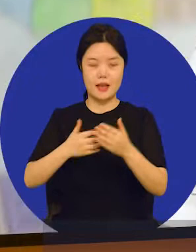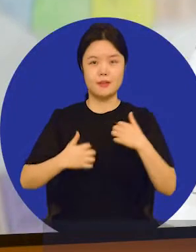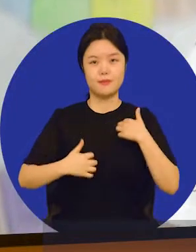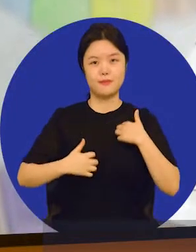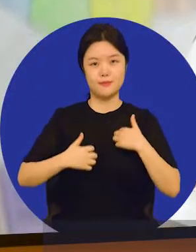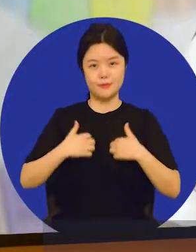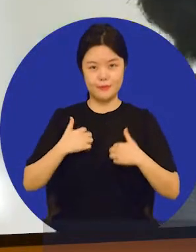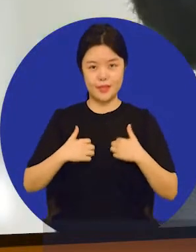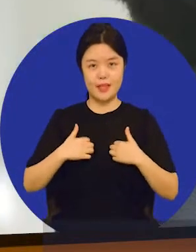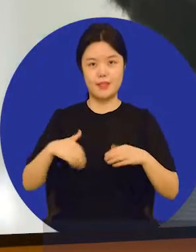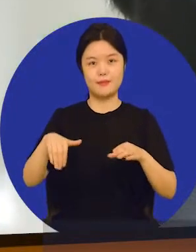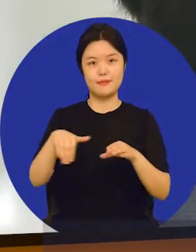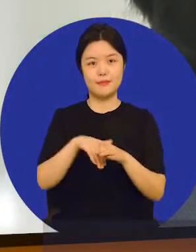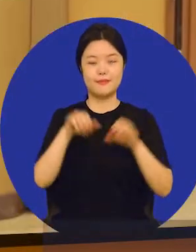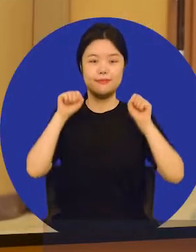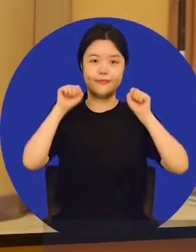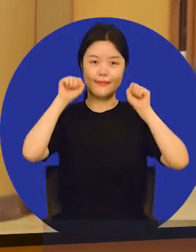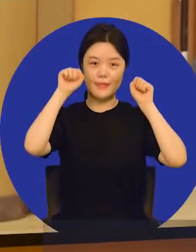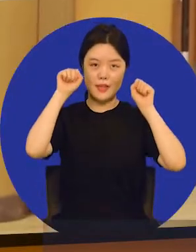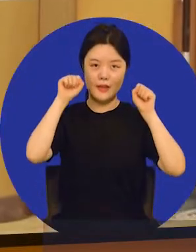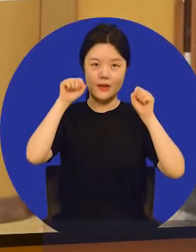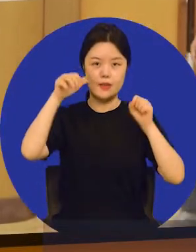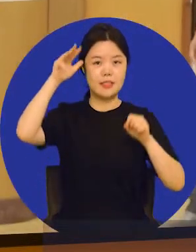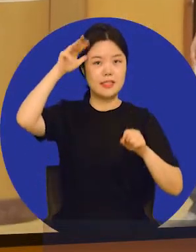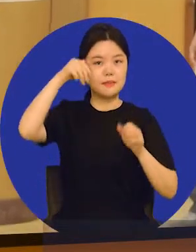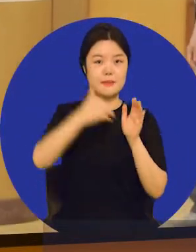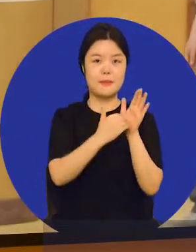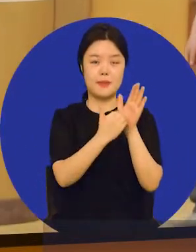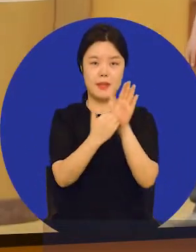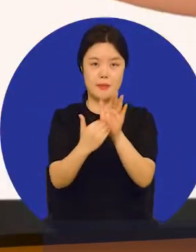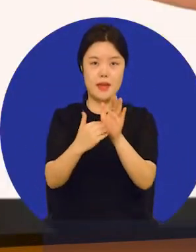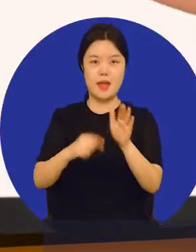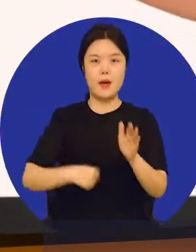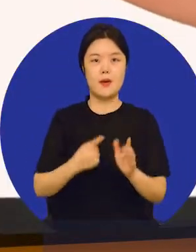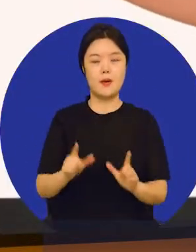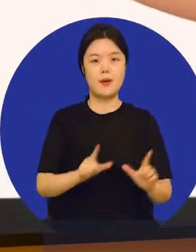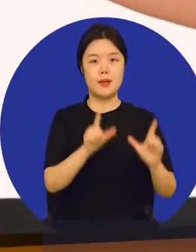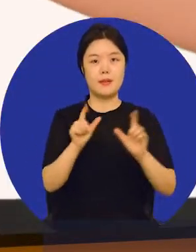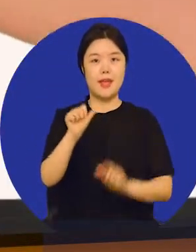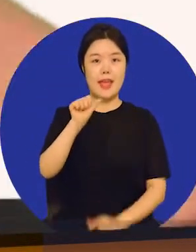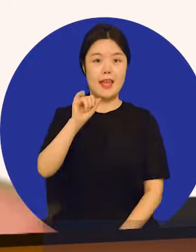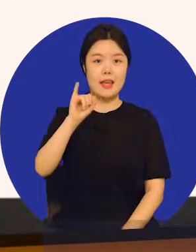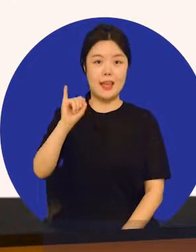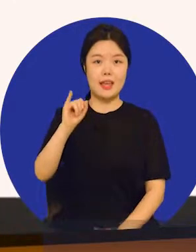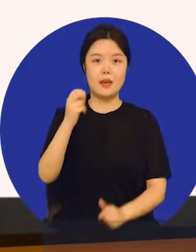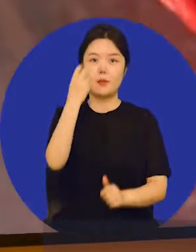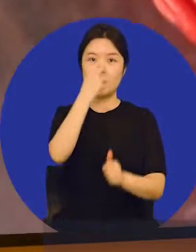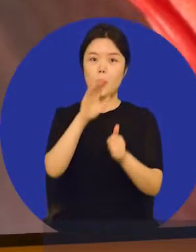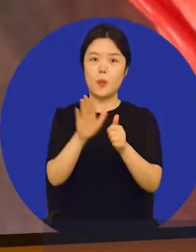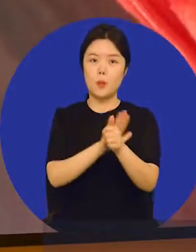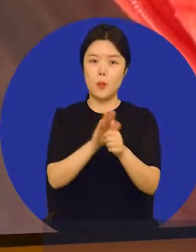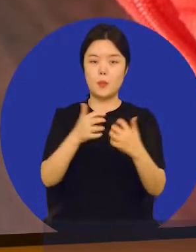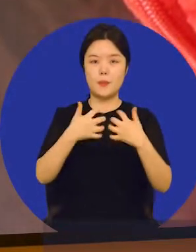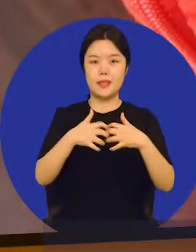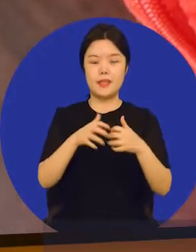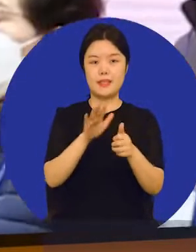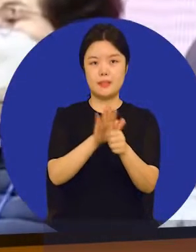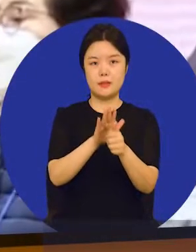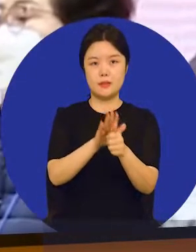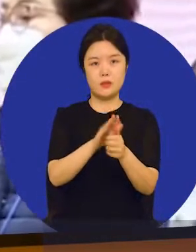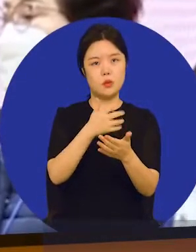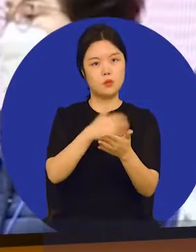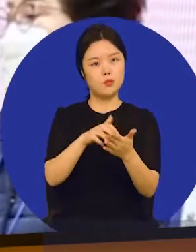문화 체육 오락 사업 치매예방 vr 기기 도입 홀몸어르신 a 아이돌봄 로봇 광명의 지원 등